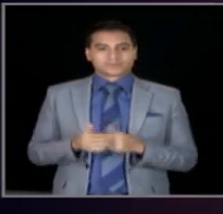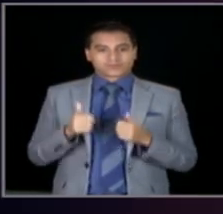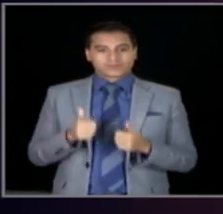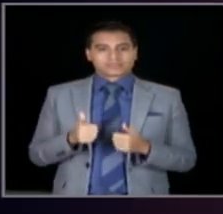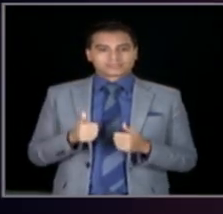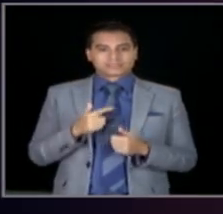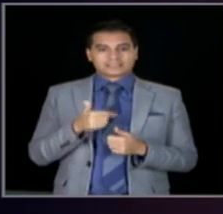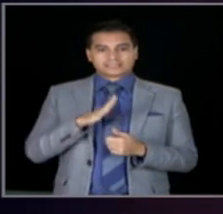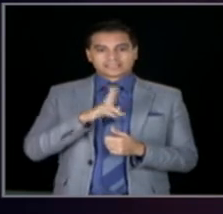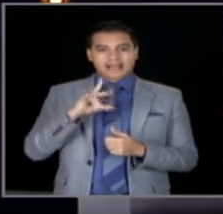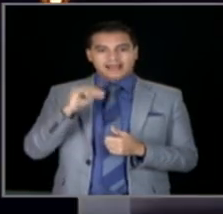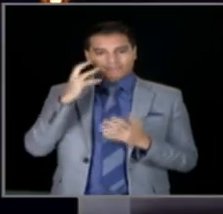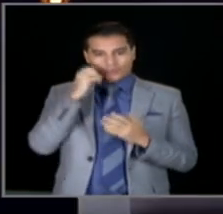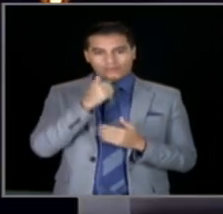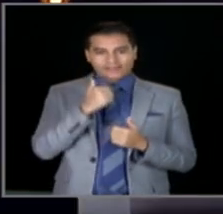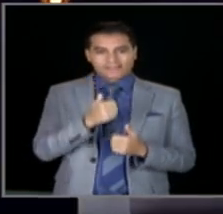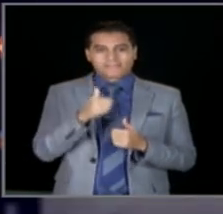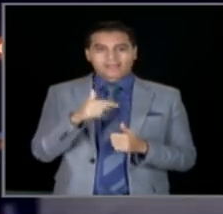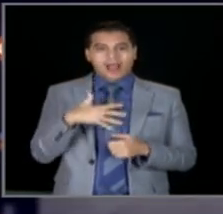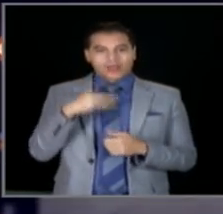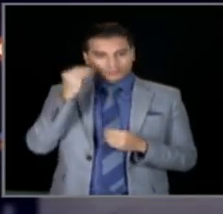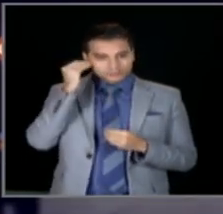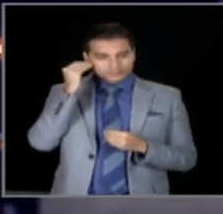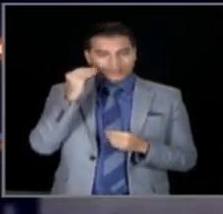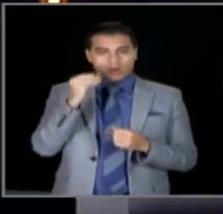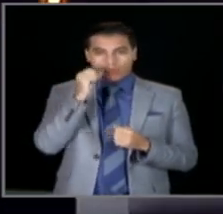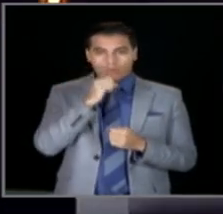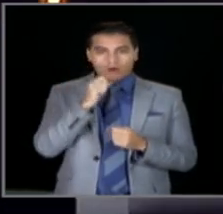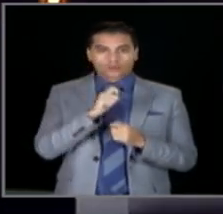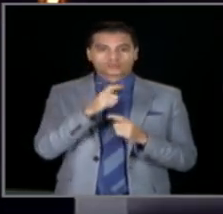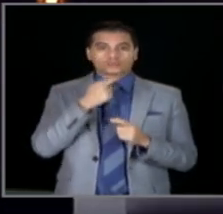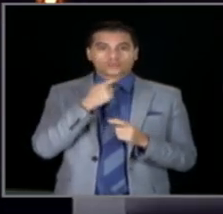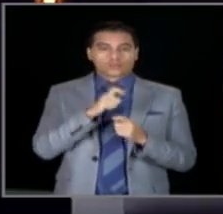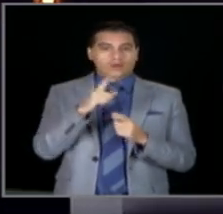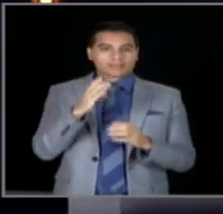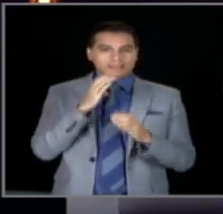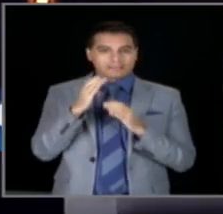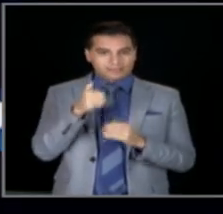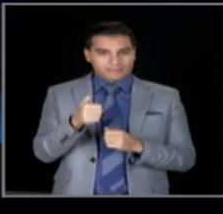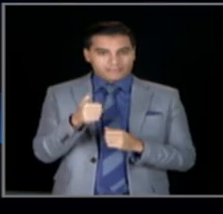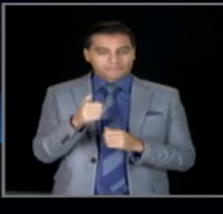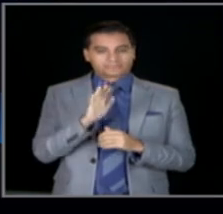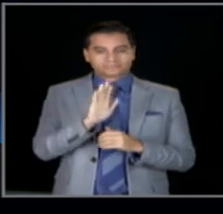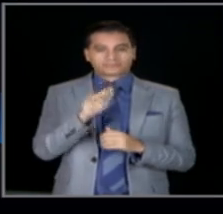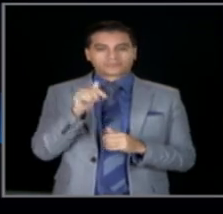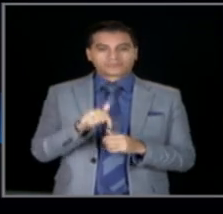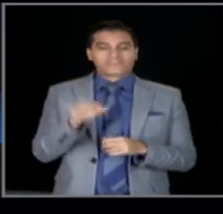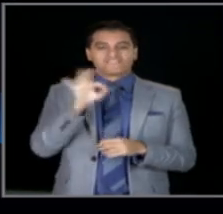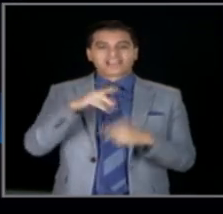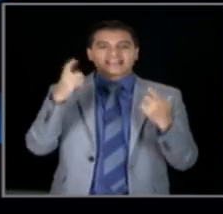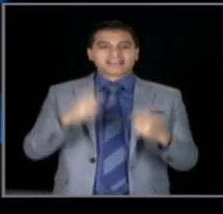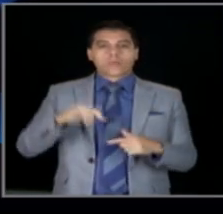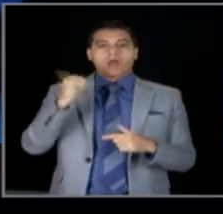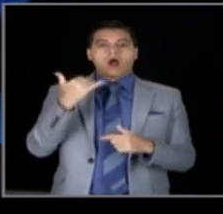إسلام مبسوط بالأغنية. عايز الإجابات بصوت واضح. تمام. تحت الضغط كاونتر. في أي